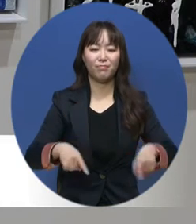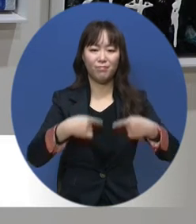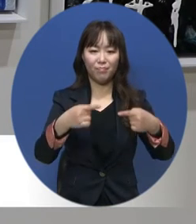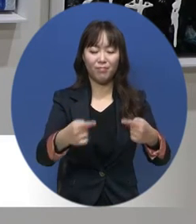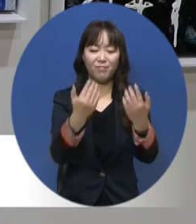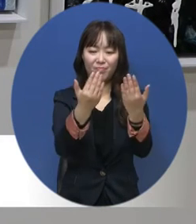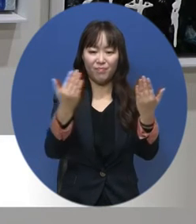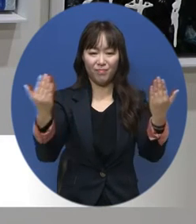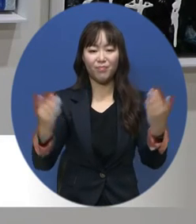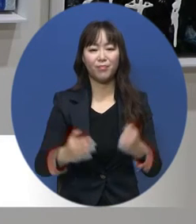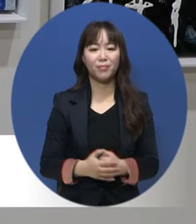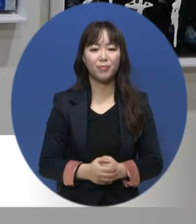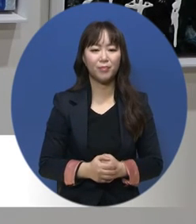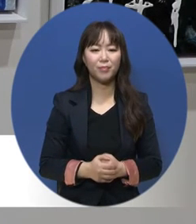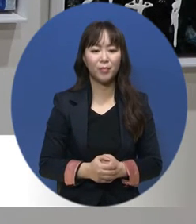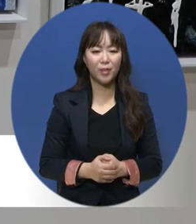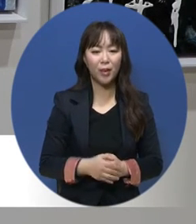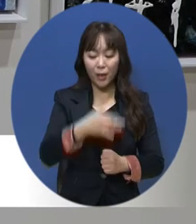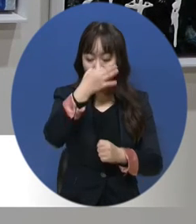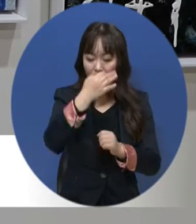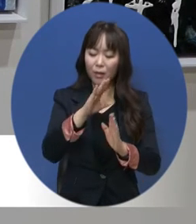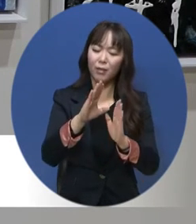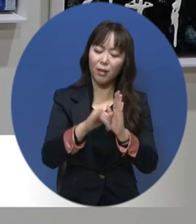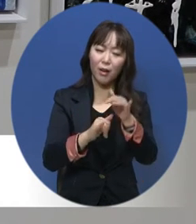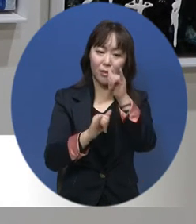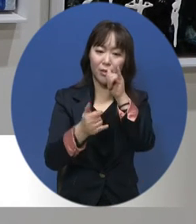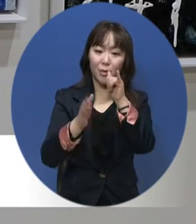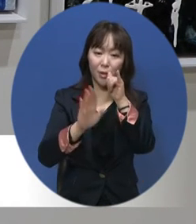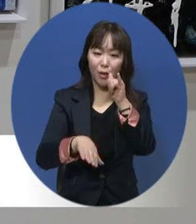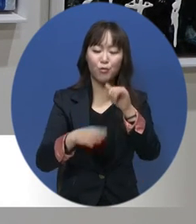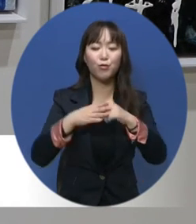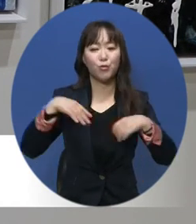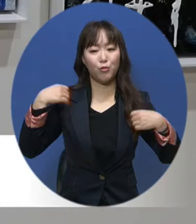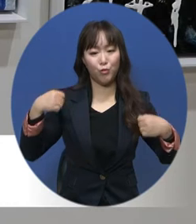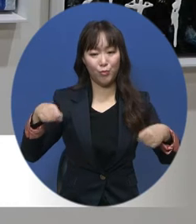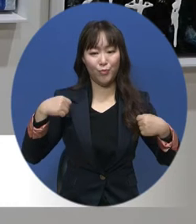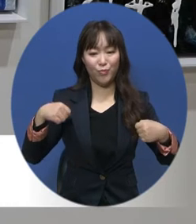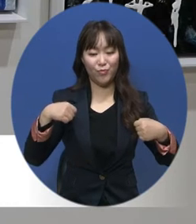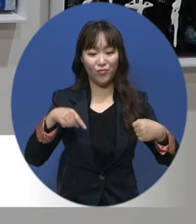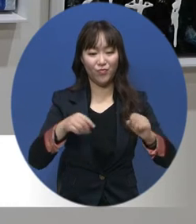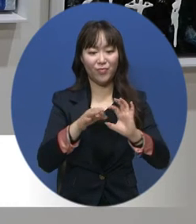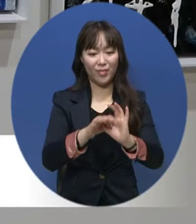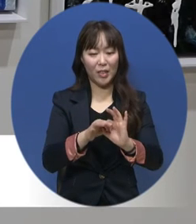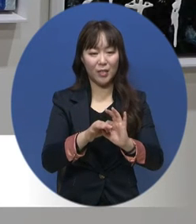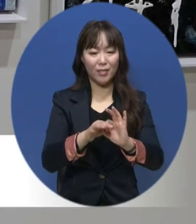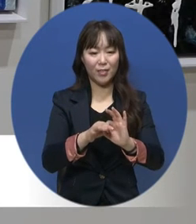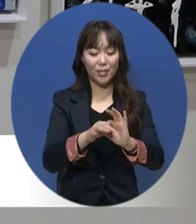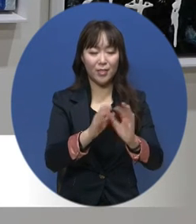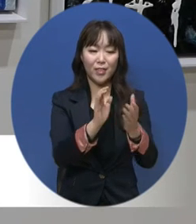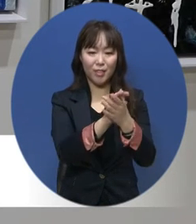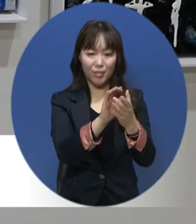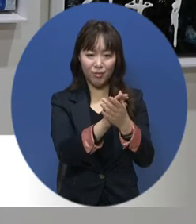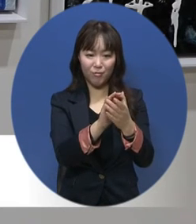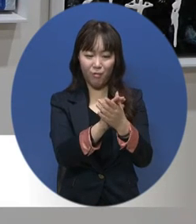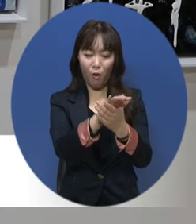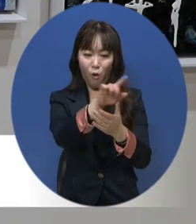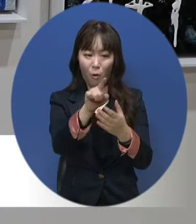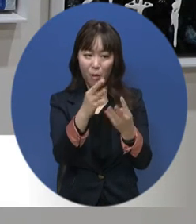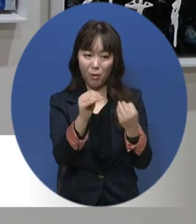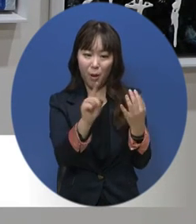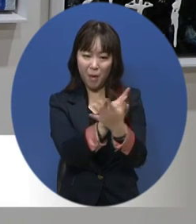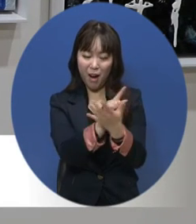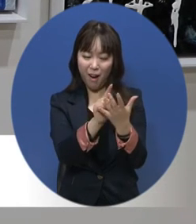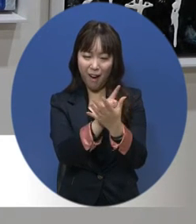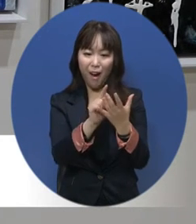전시를 하게 됐습니다. 힘든 시기들이 좀 있었는데 이제 춤을 통해서 이제 그곳 친구들도